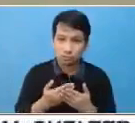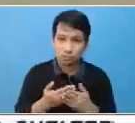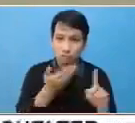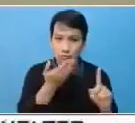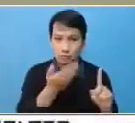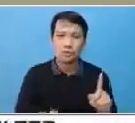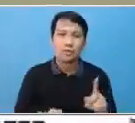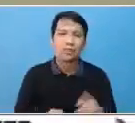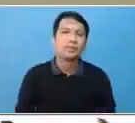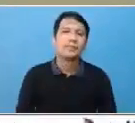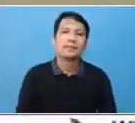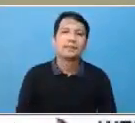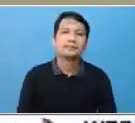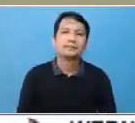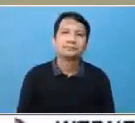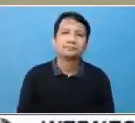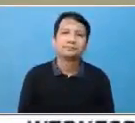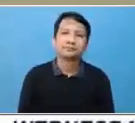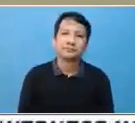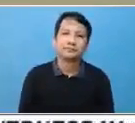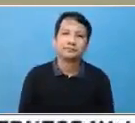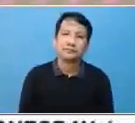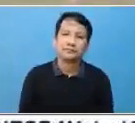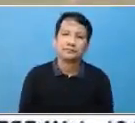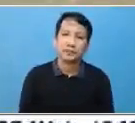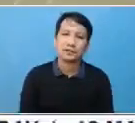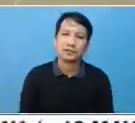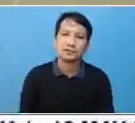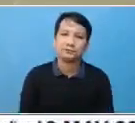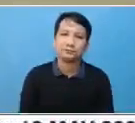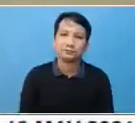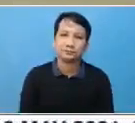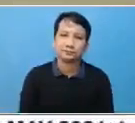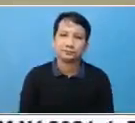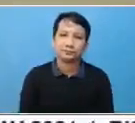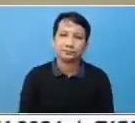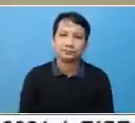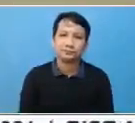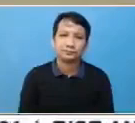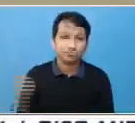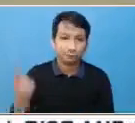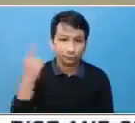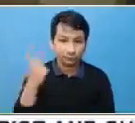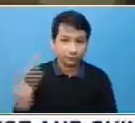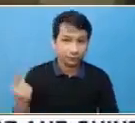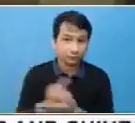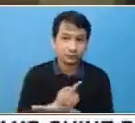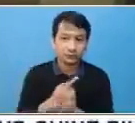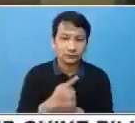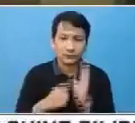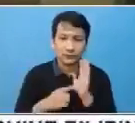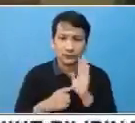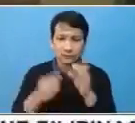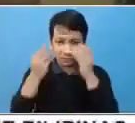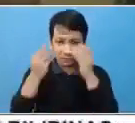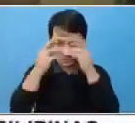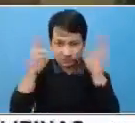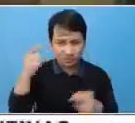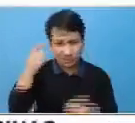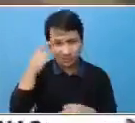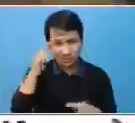yan. Hindi yan nag-aral. High school penis. Nasaktan din naman ako. But I cannot